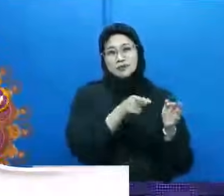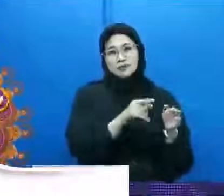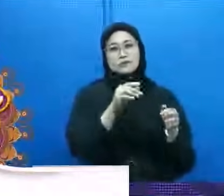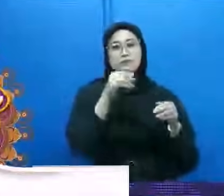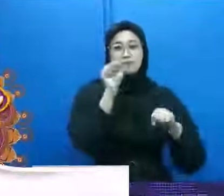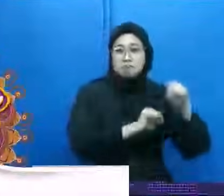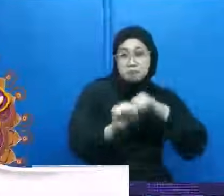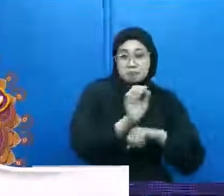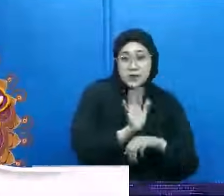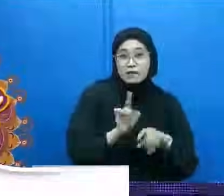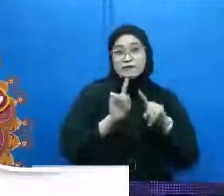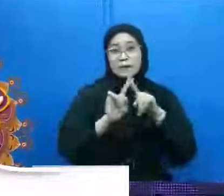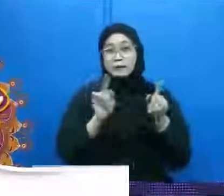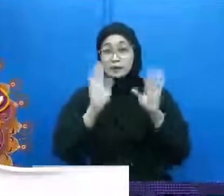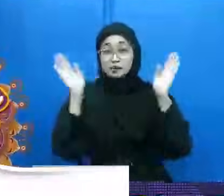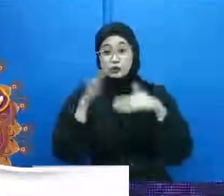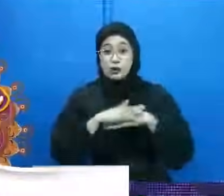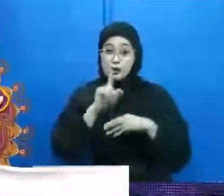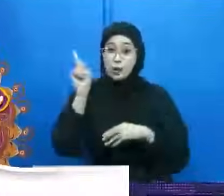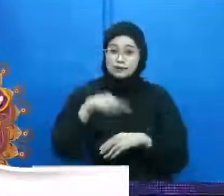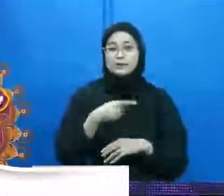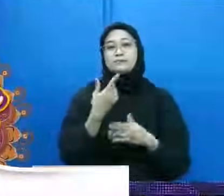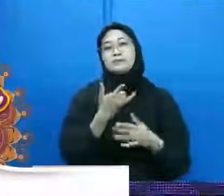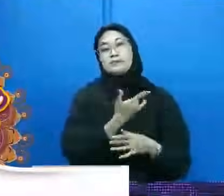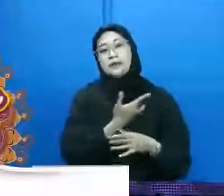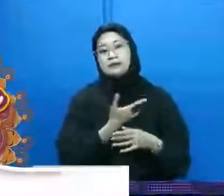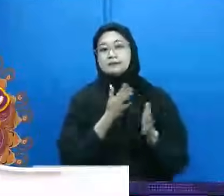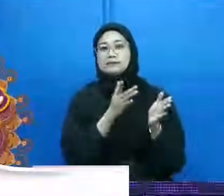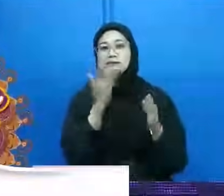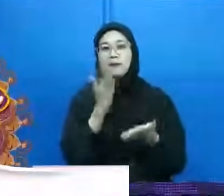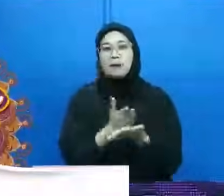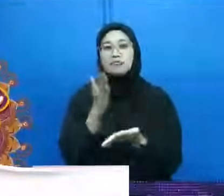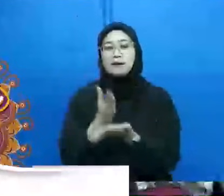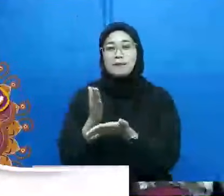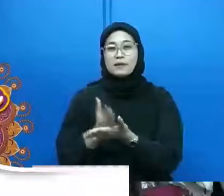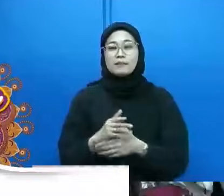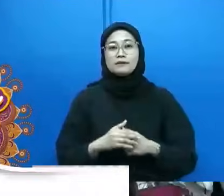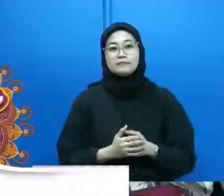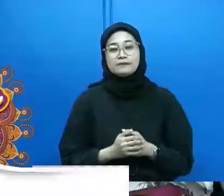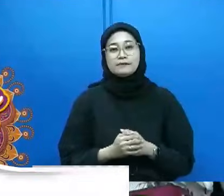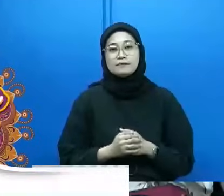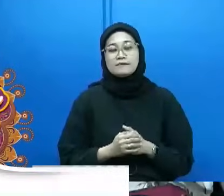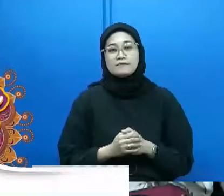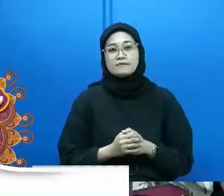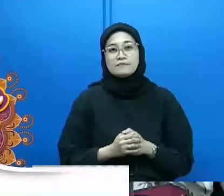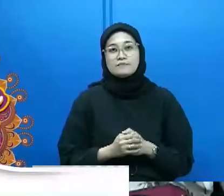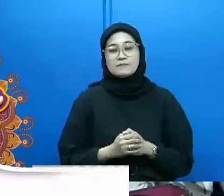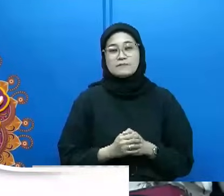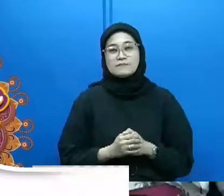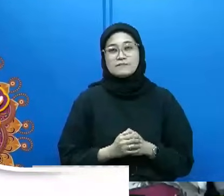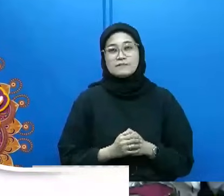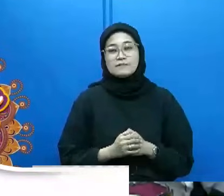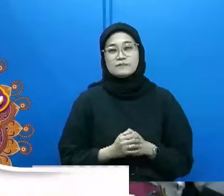Isya terlambat. Cita-cita ke surga pengen cepat. Nah, yang seperti ini bagaimana menaikkannya? Buka namanya Kitabul